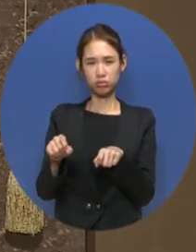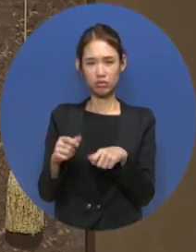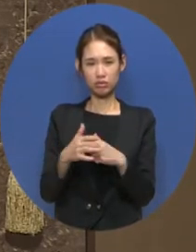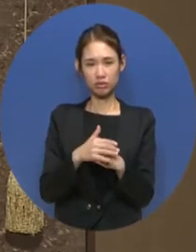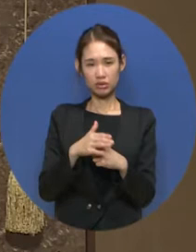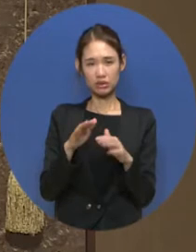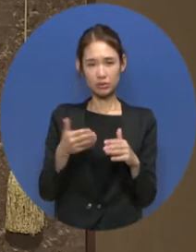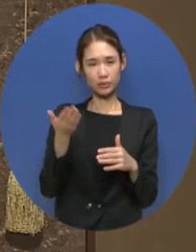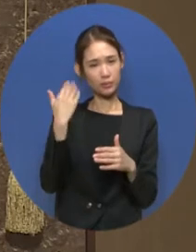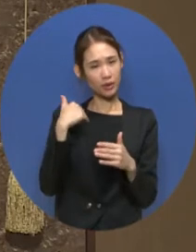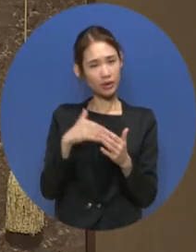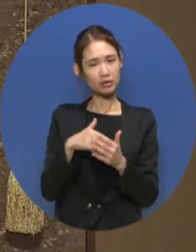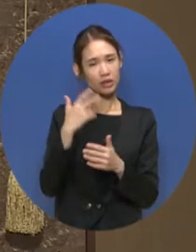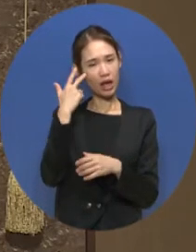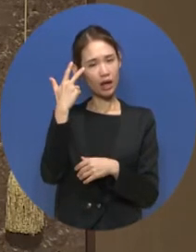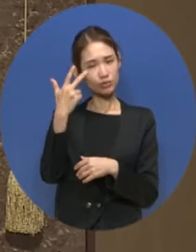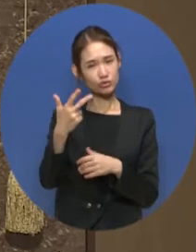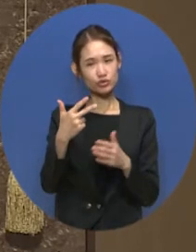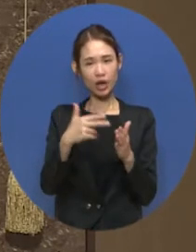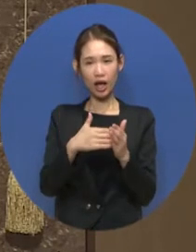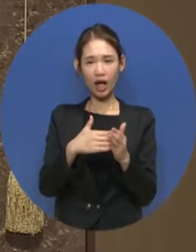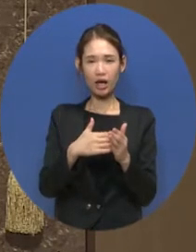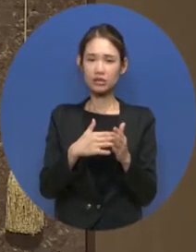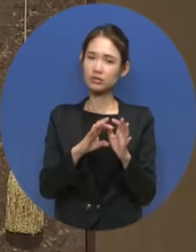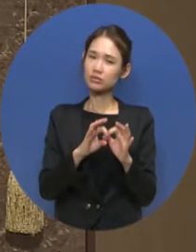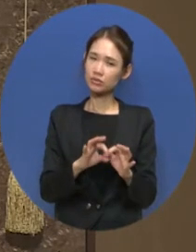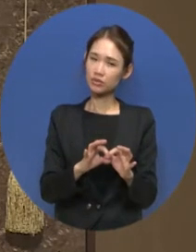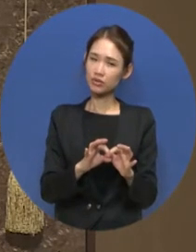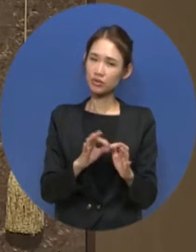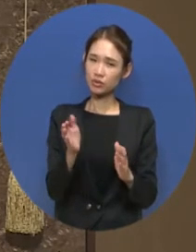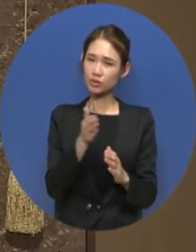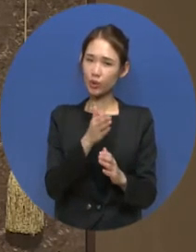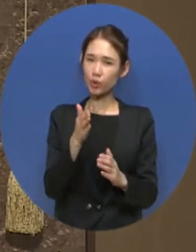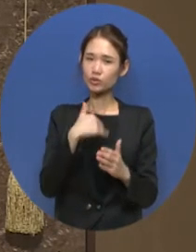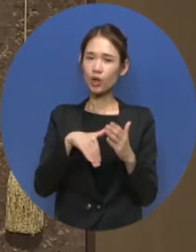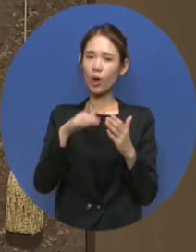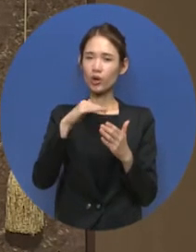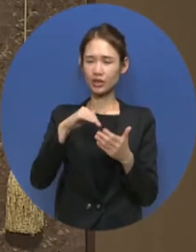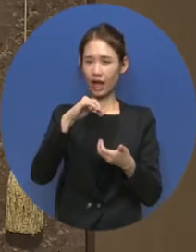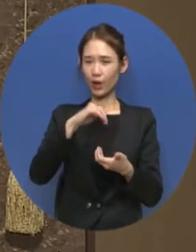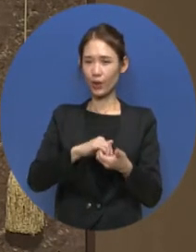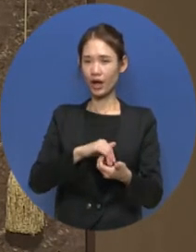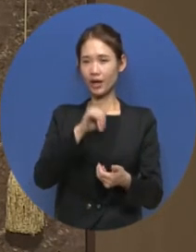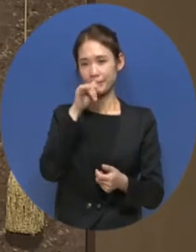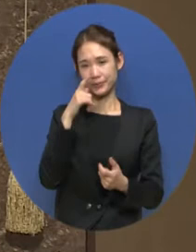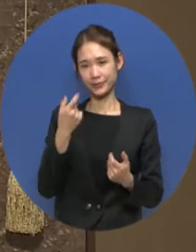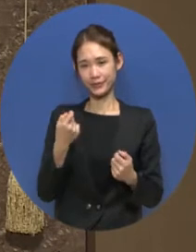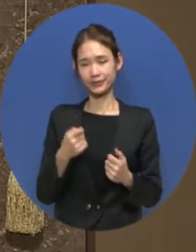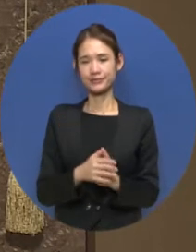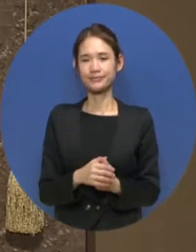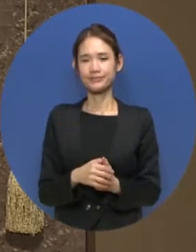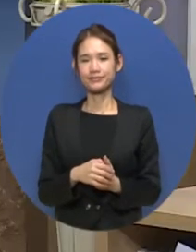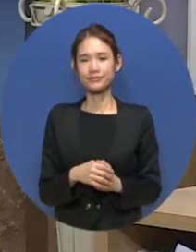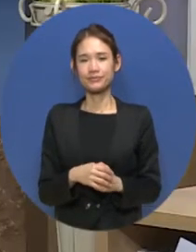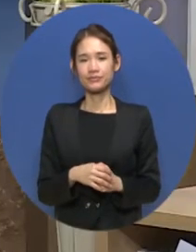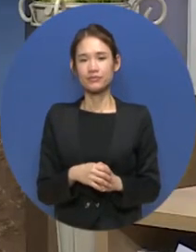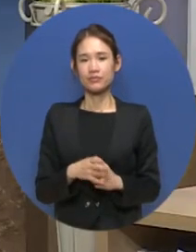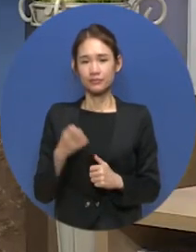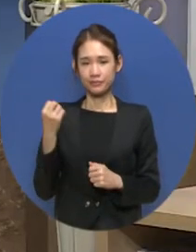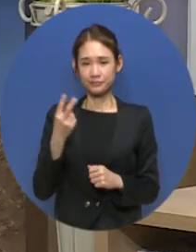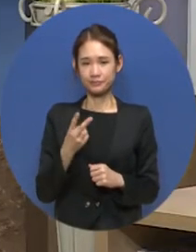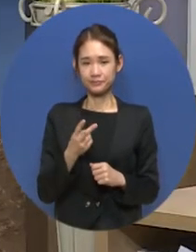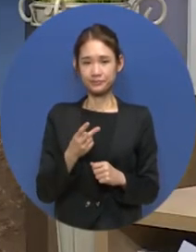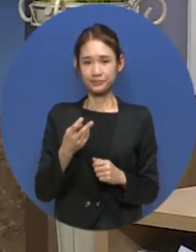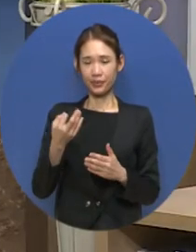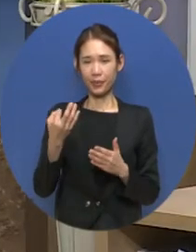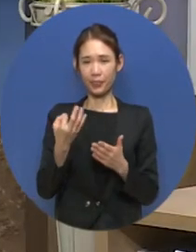주가 지나고도 다음 주까지 정도 보면 어느 정도 좀 정상화가 되지 않을까라는 생각을 하고 있습니다. 네. 그리고 또 이런